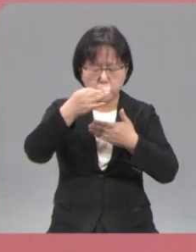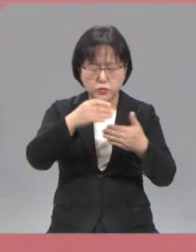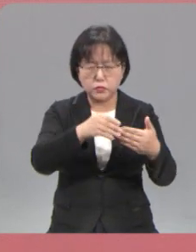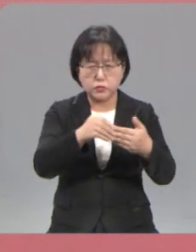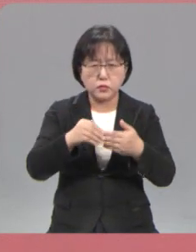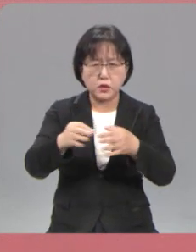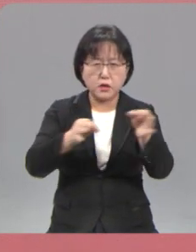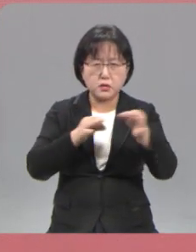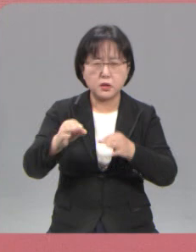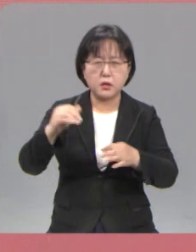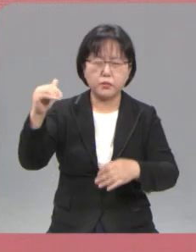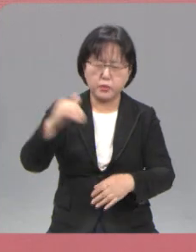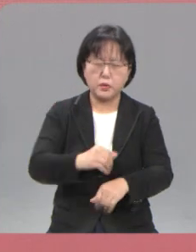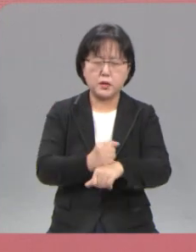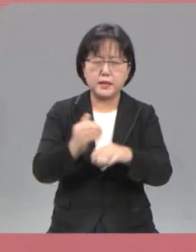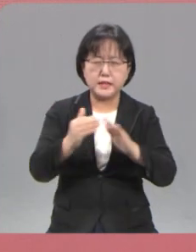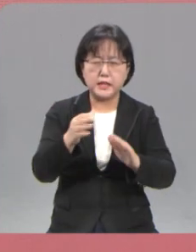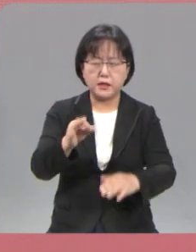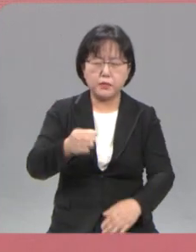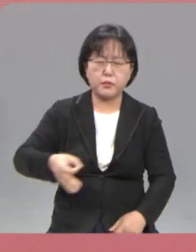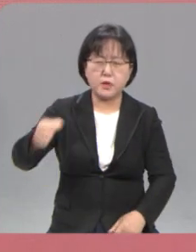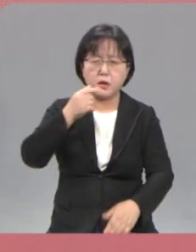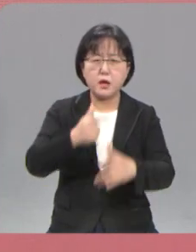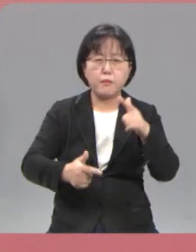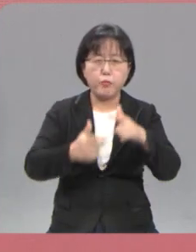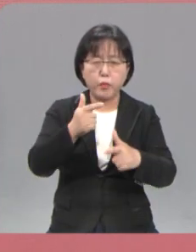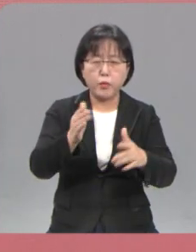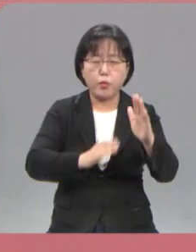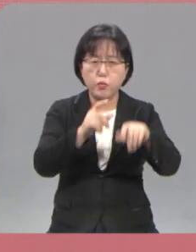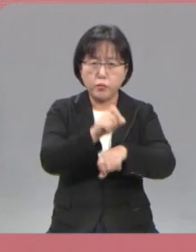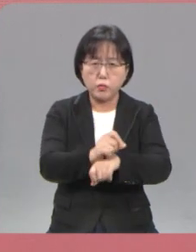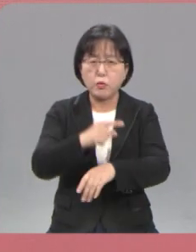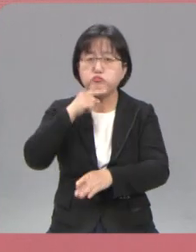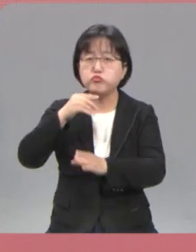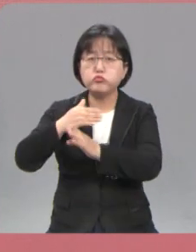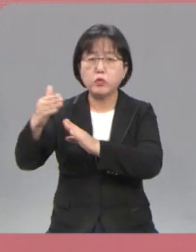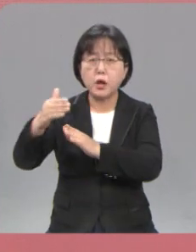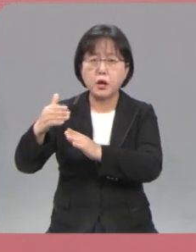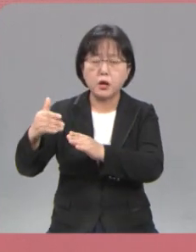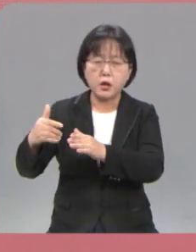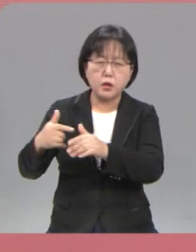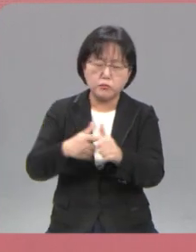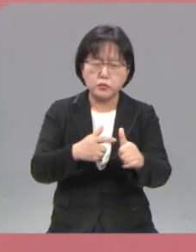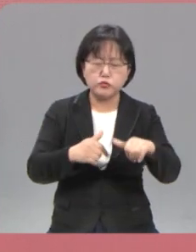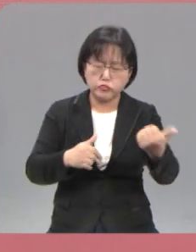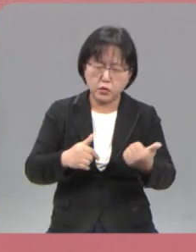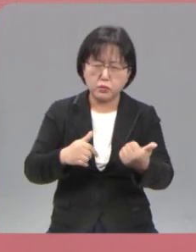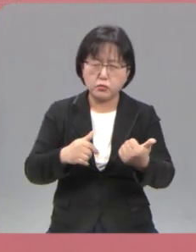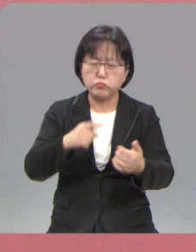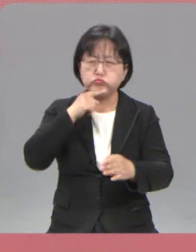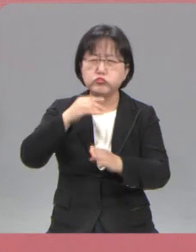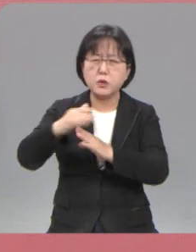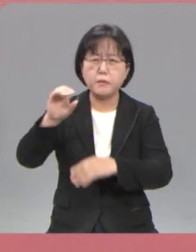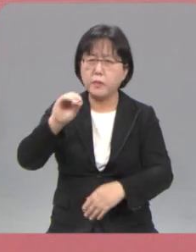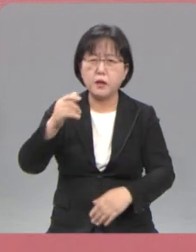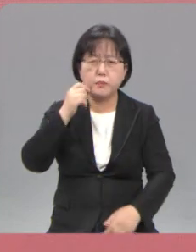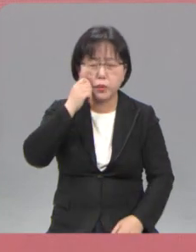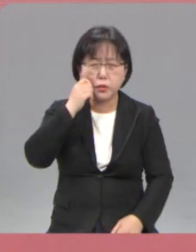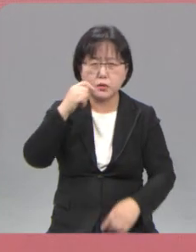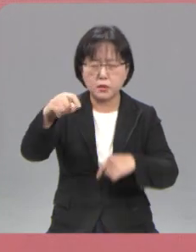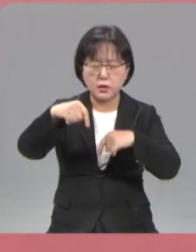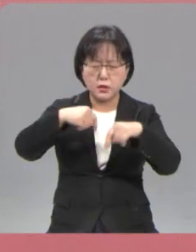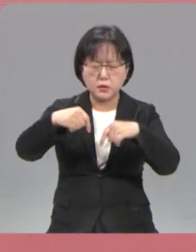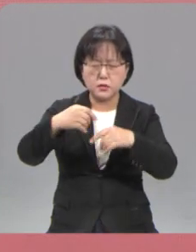경제를 망치고 집값을 올리고 목포 출신 공무원이 북한군에 의해 불레 타 주고도 북한에 아무말 못해 정권을